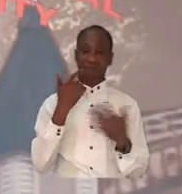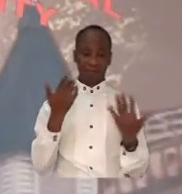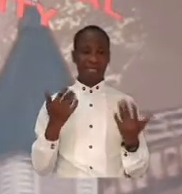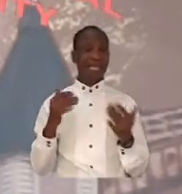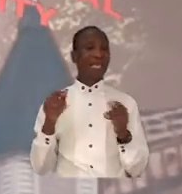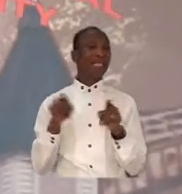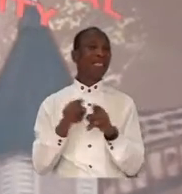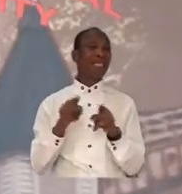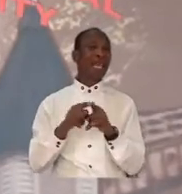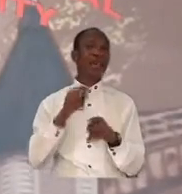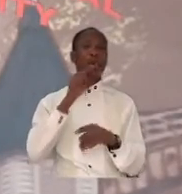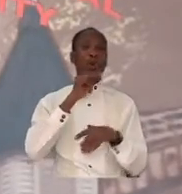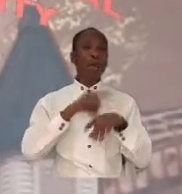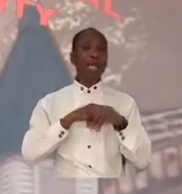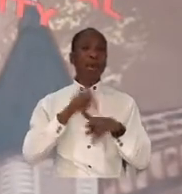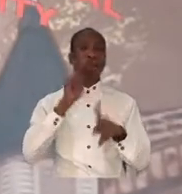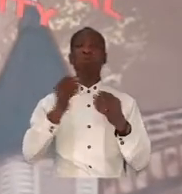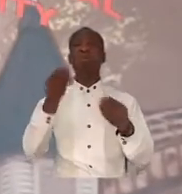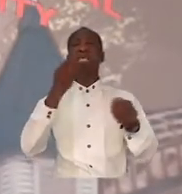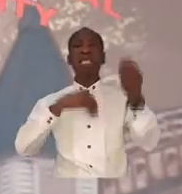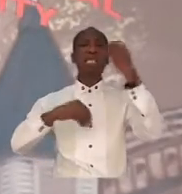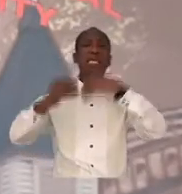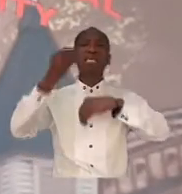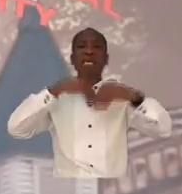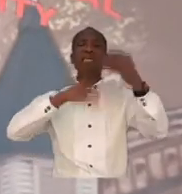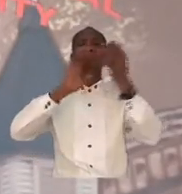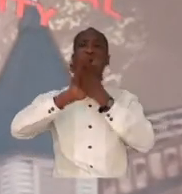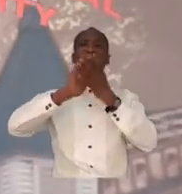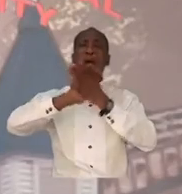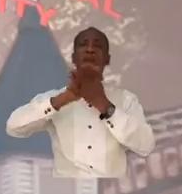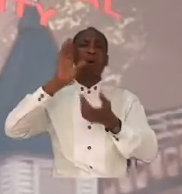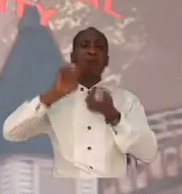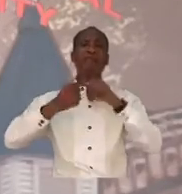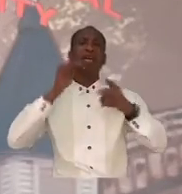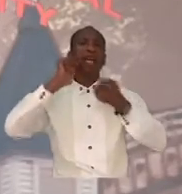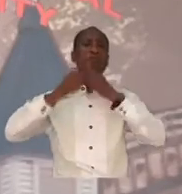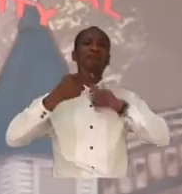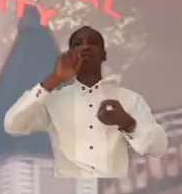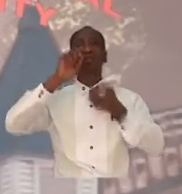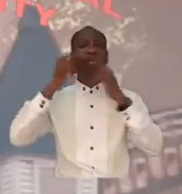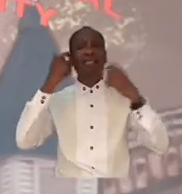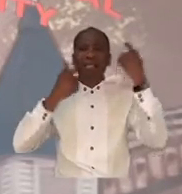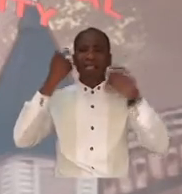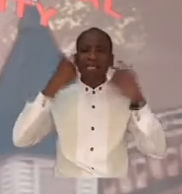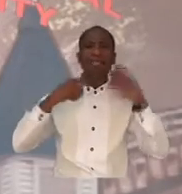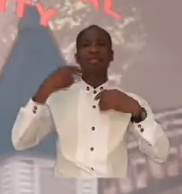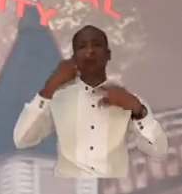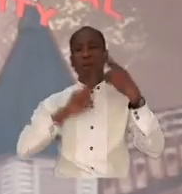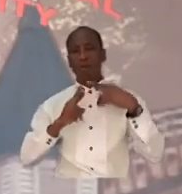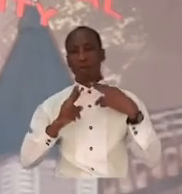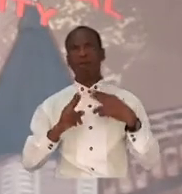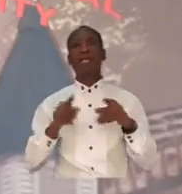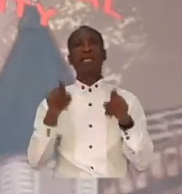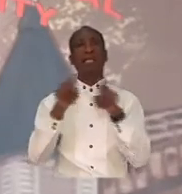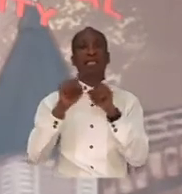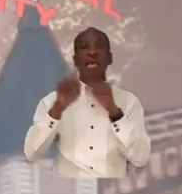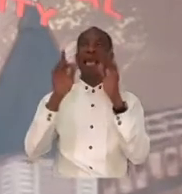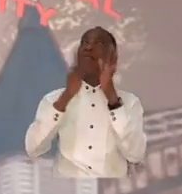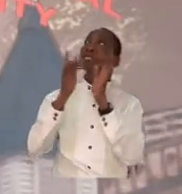numo ye na wanwene hwe kosi se nso yire befa won osise na beye onipa ba no nso so